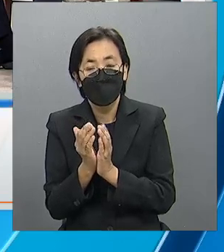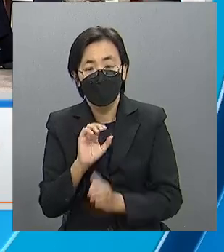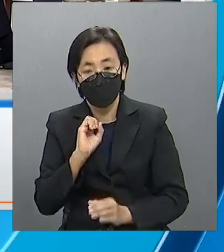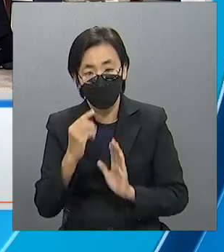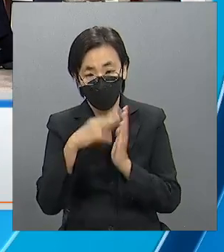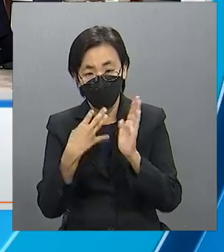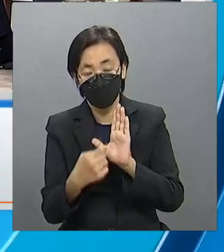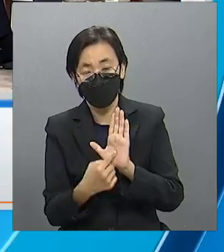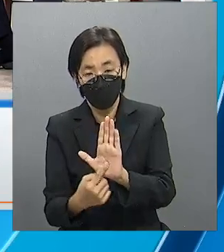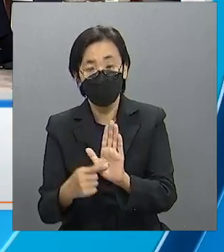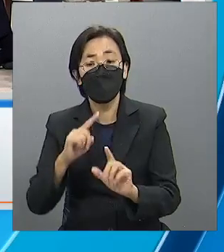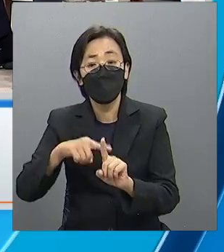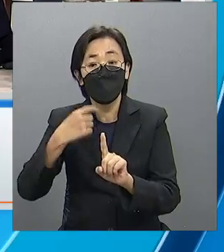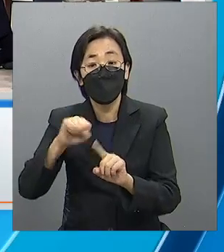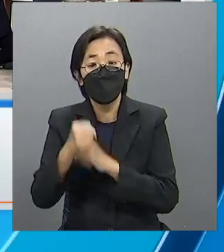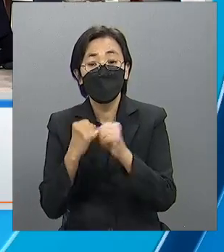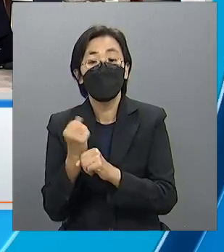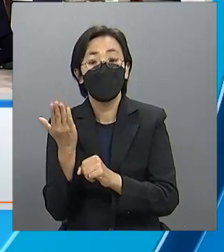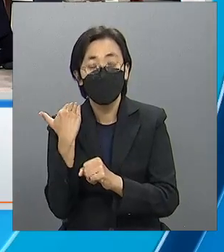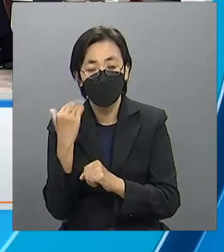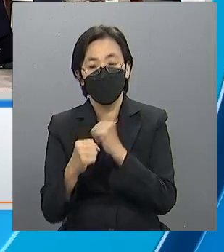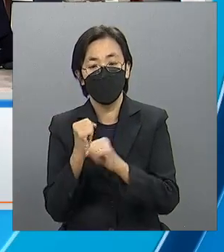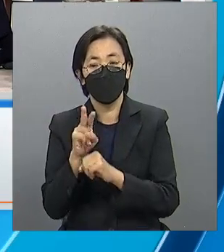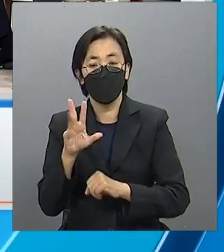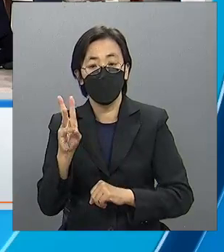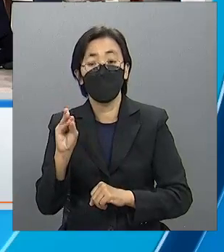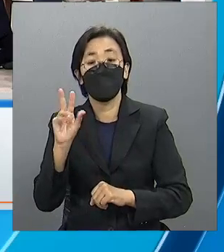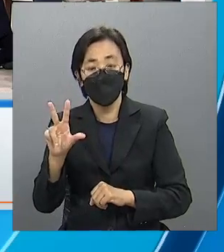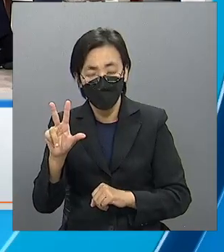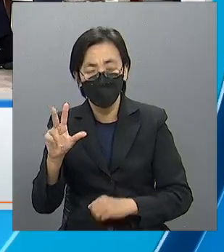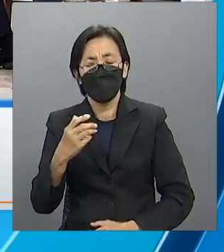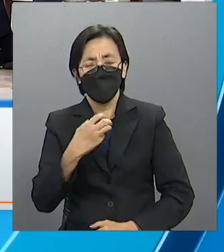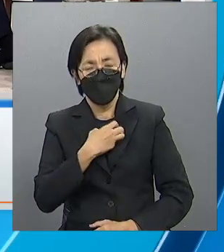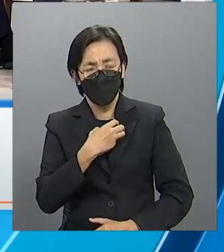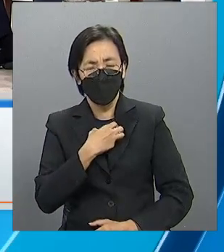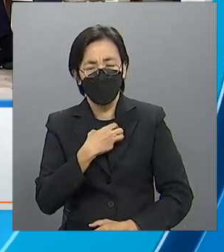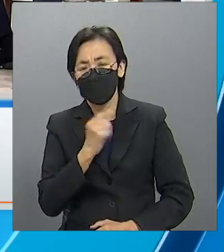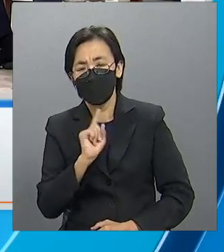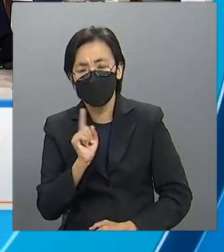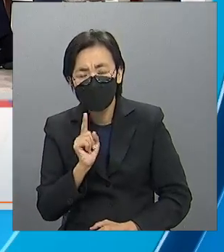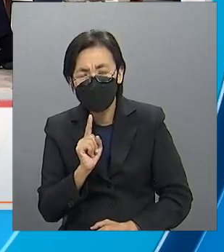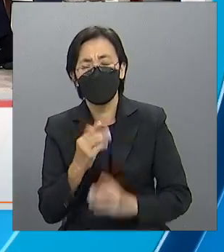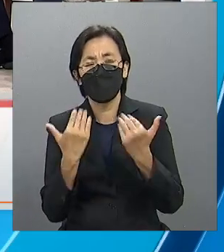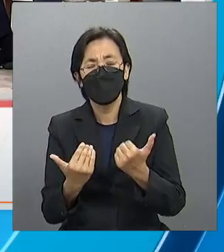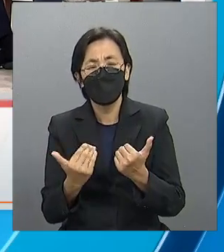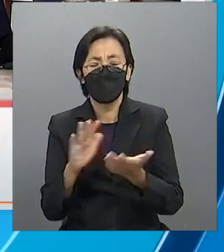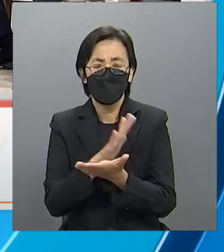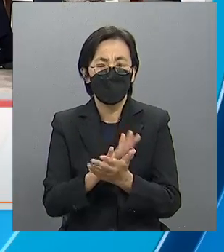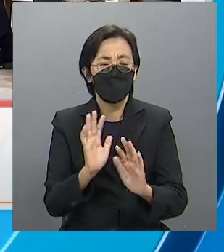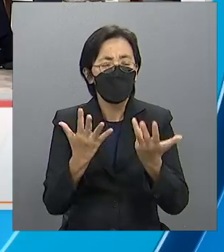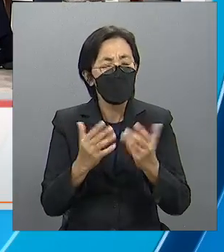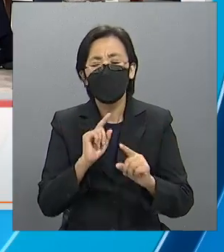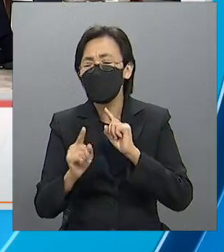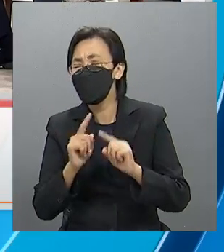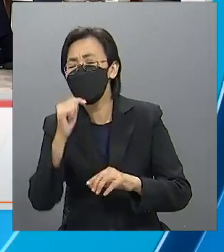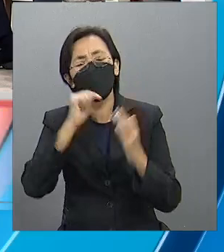sería 2563ท่านอยากเห็นว่าการรย ażอาหายทำทไหนก็ได้ lightingระเชษไยพระ